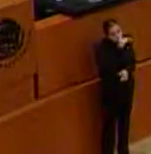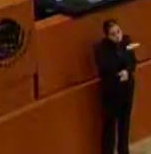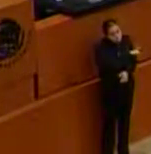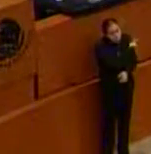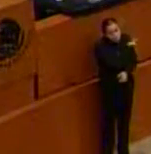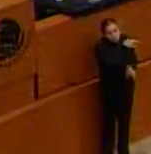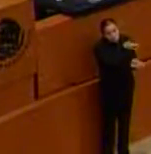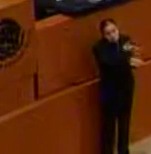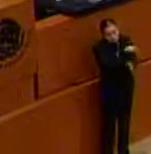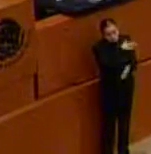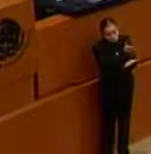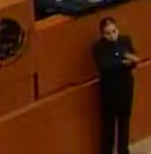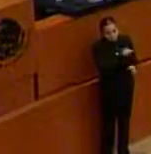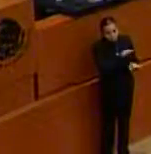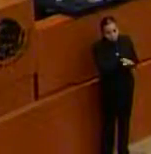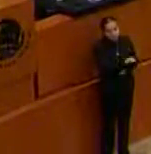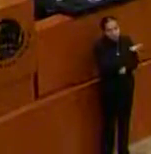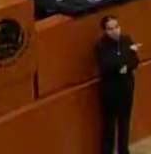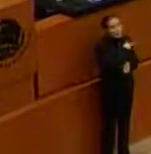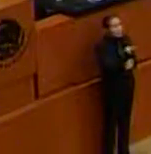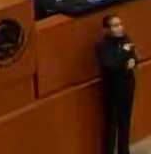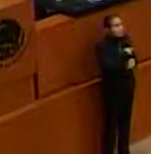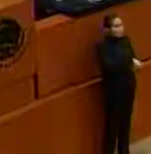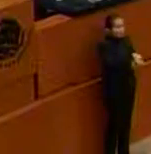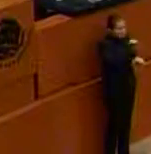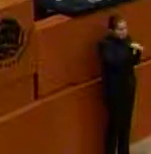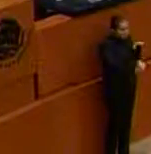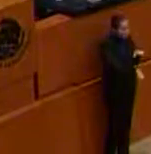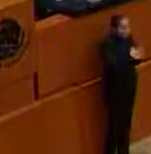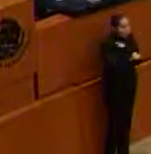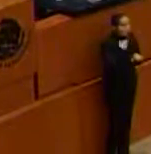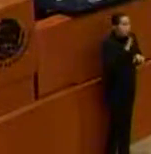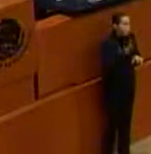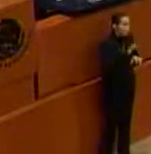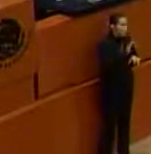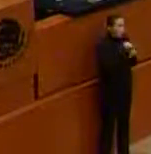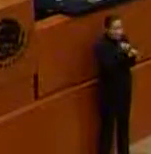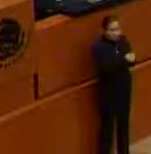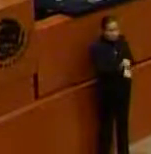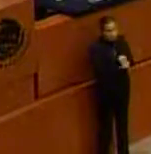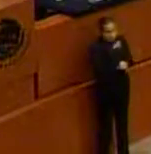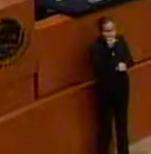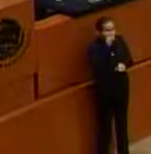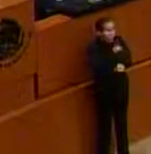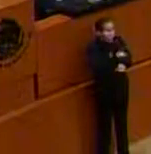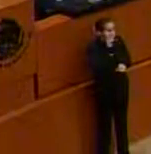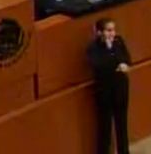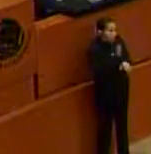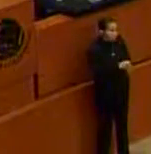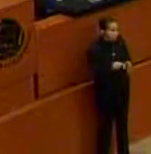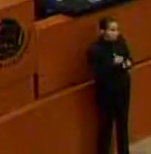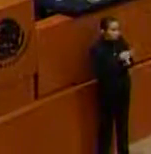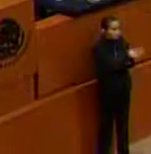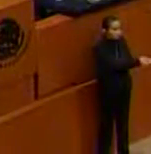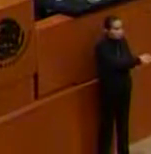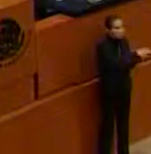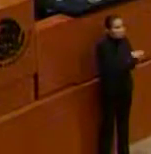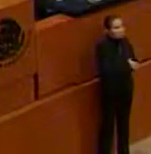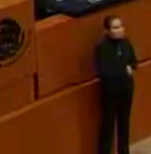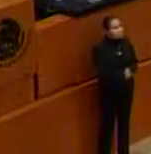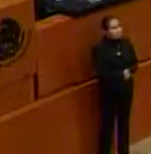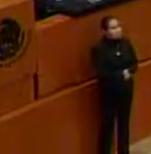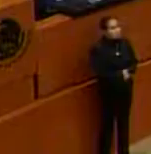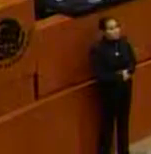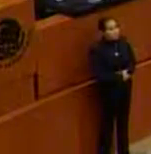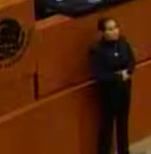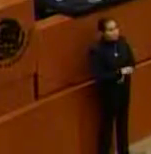exemple. Comme dans de nombreux autres pays, les statistiques officielles suisses du chômage masquent une réalité nettement moins